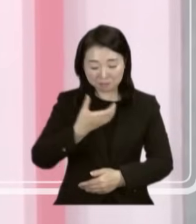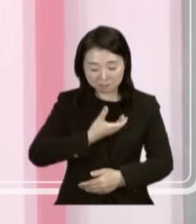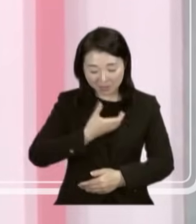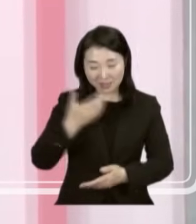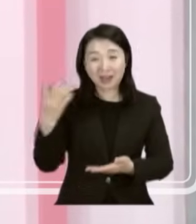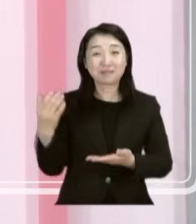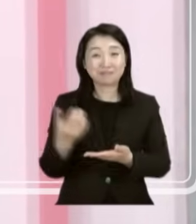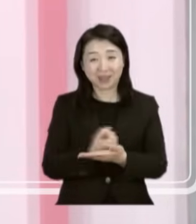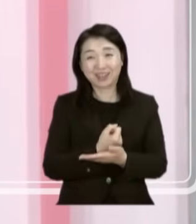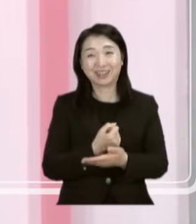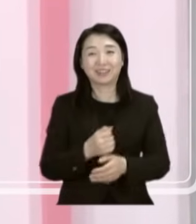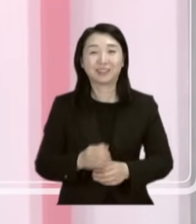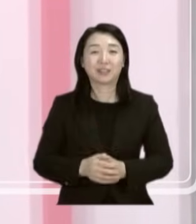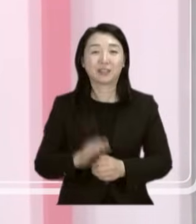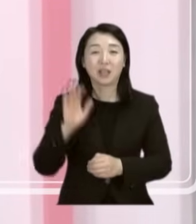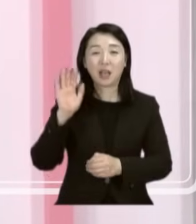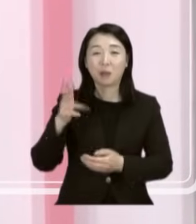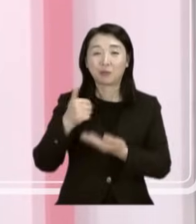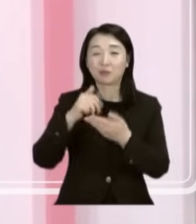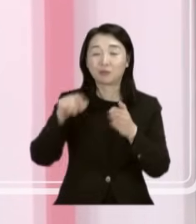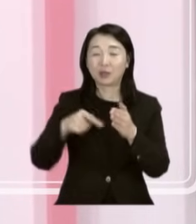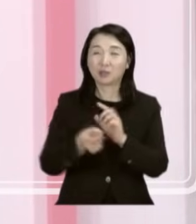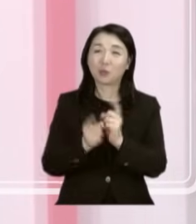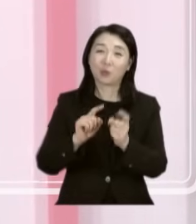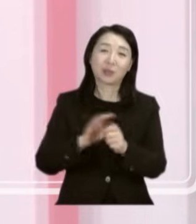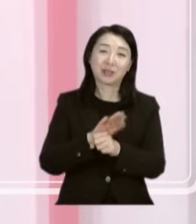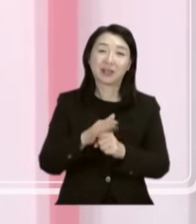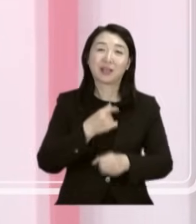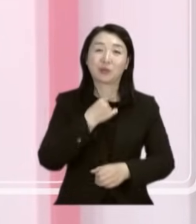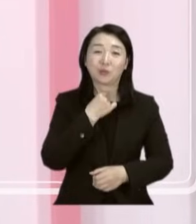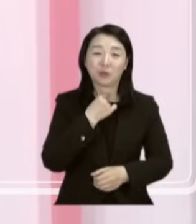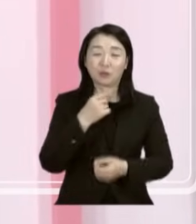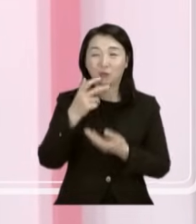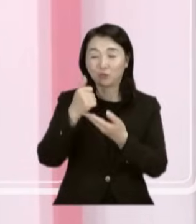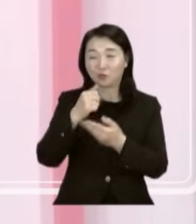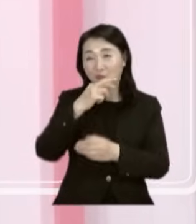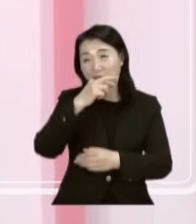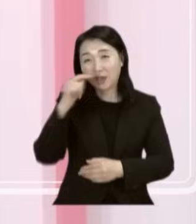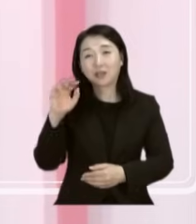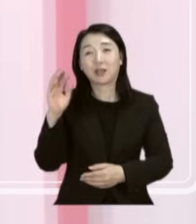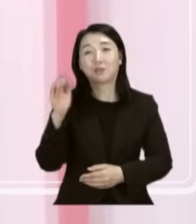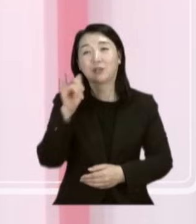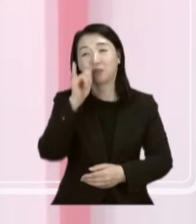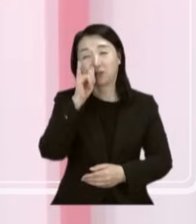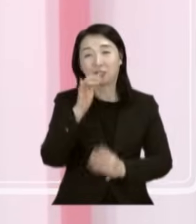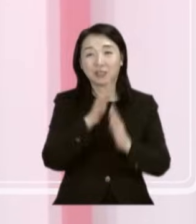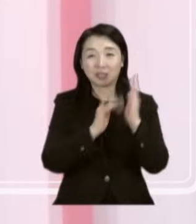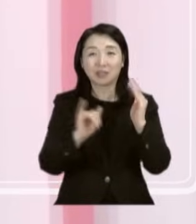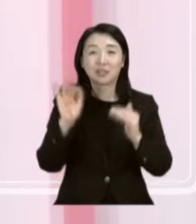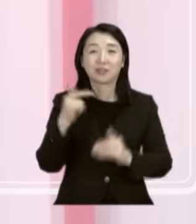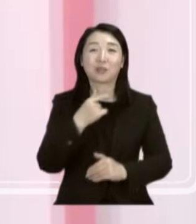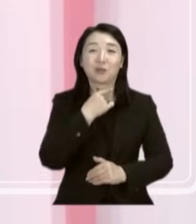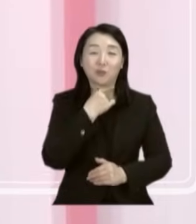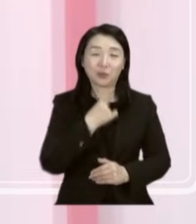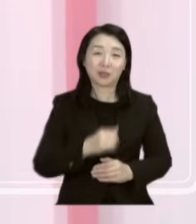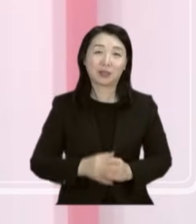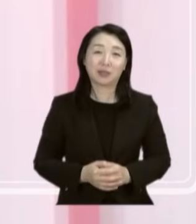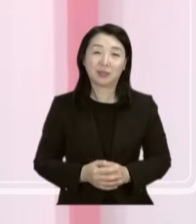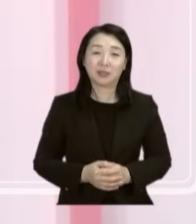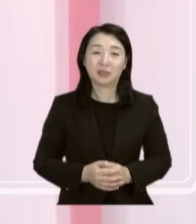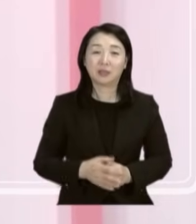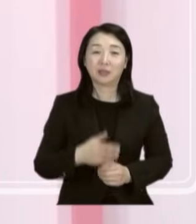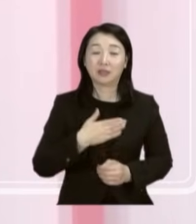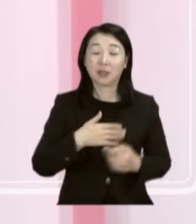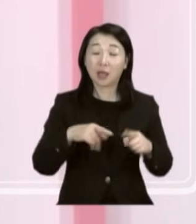어 앞으로도 주님 안에서 서로 사랑하고 또 주님의 향기가 나는 그런 가정이 되길 바라면서 어